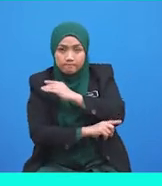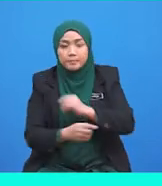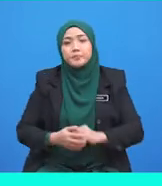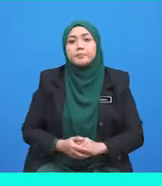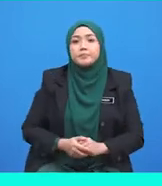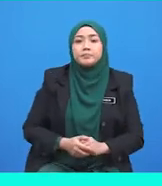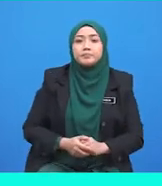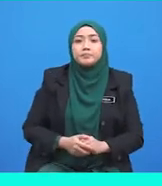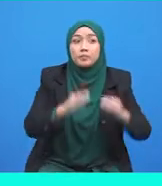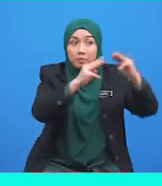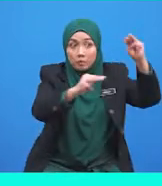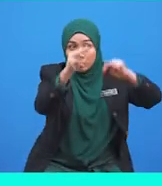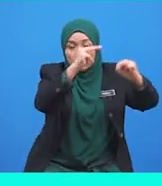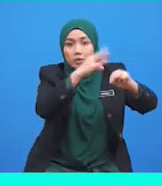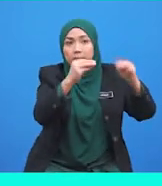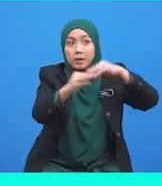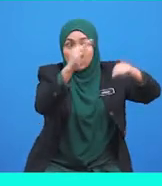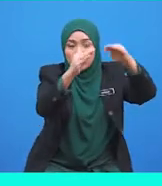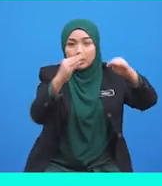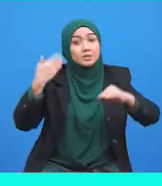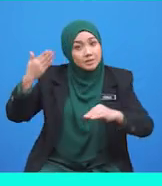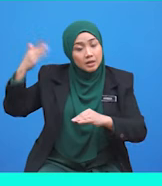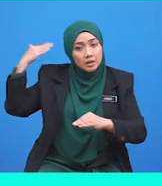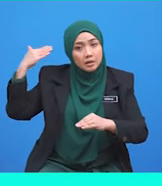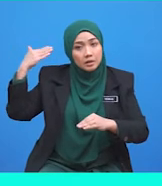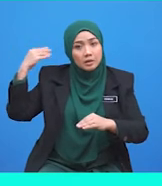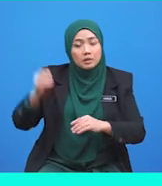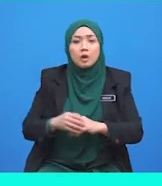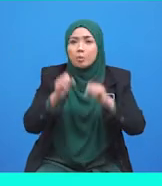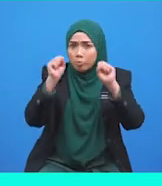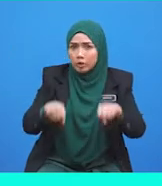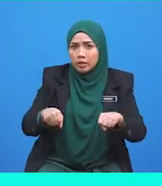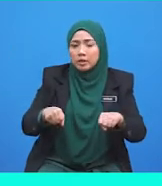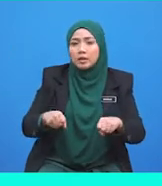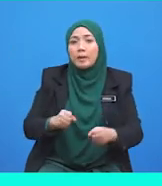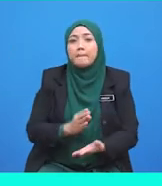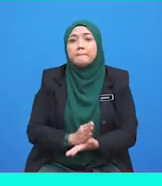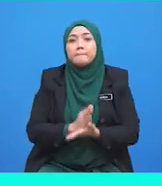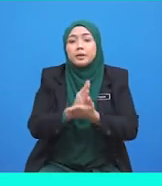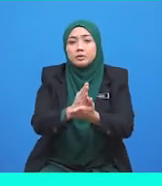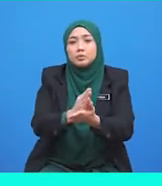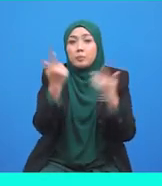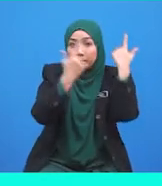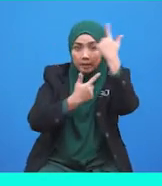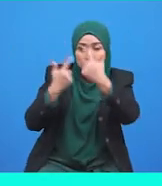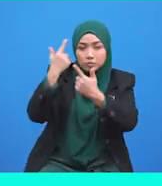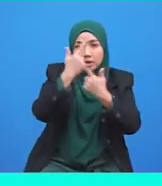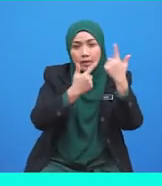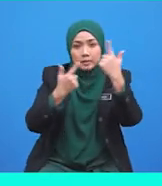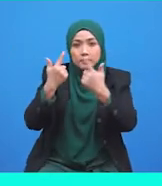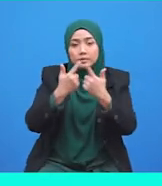itu, monumen dan bangunan bersejarah ini secara tidak langsung dapat membantu industri pelancongan